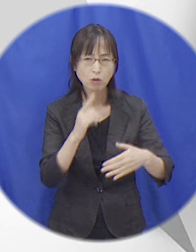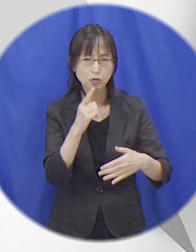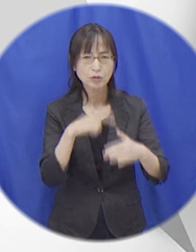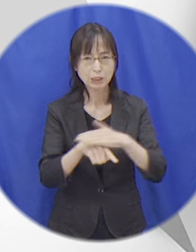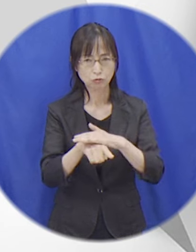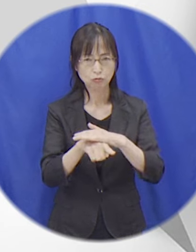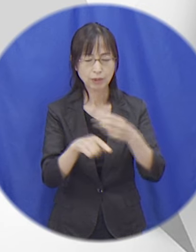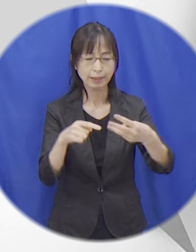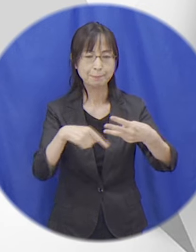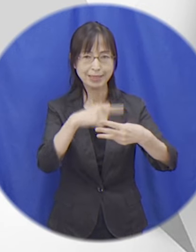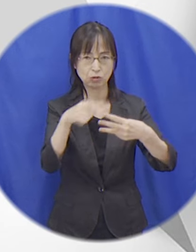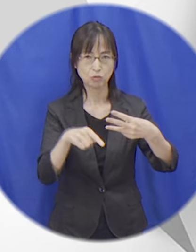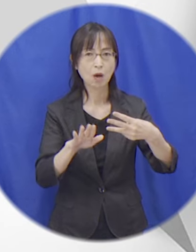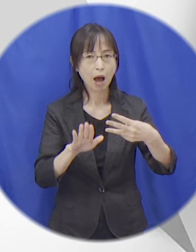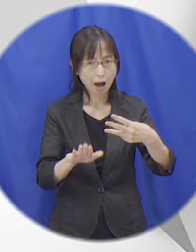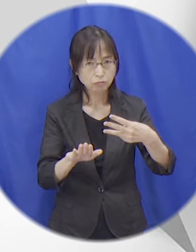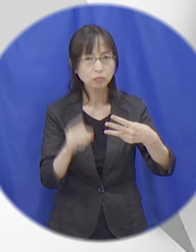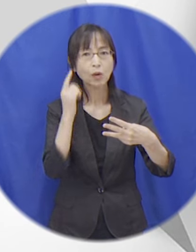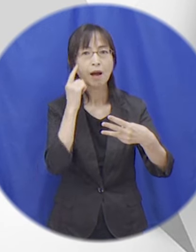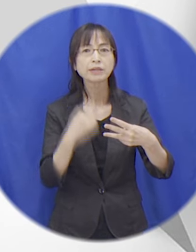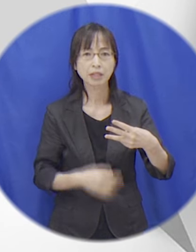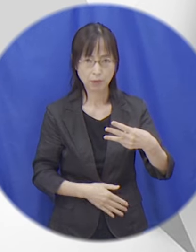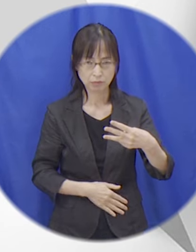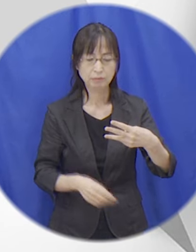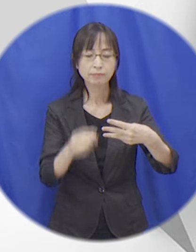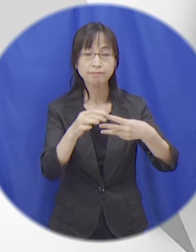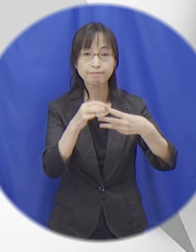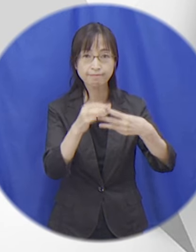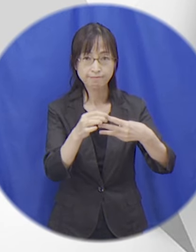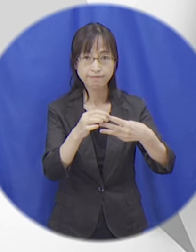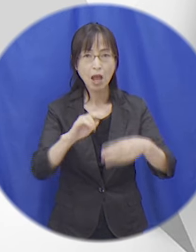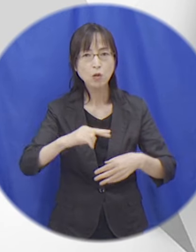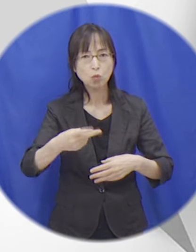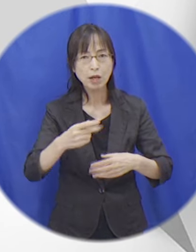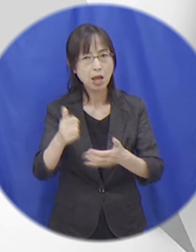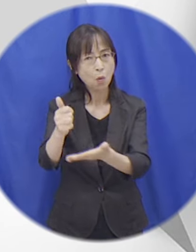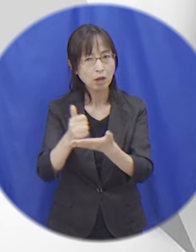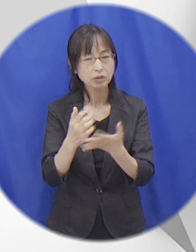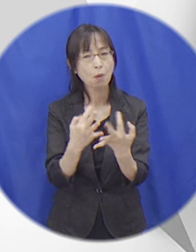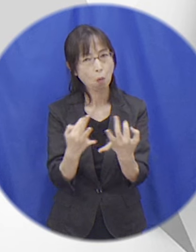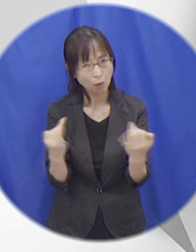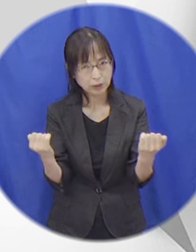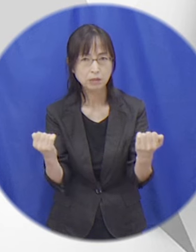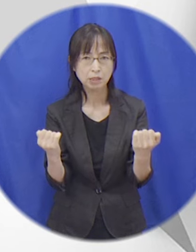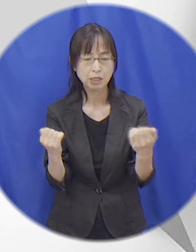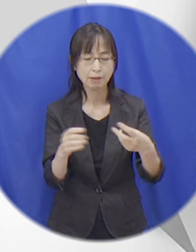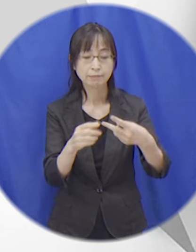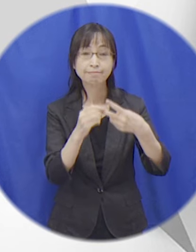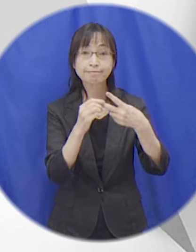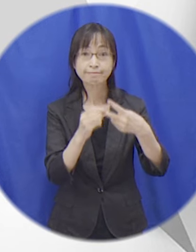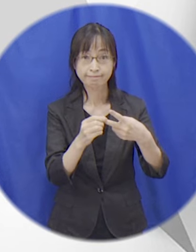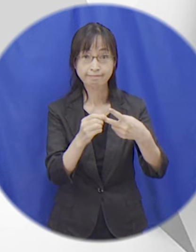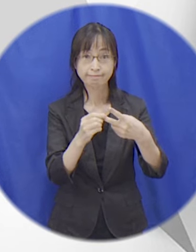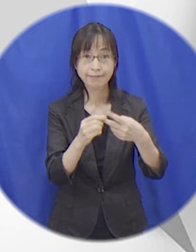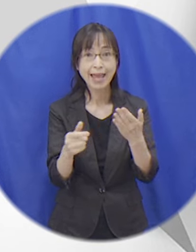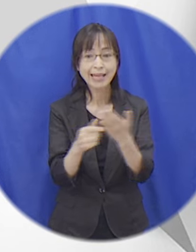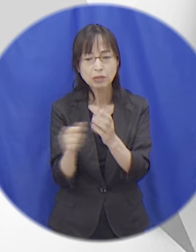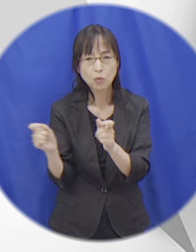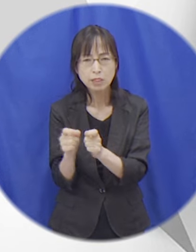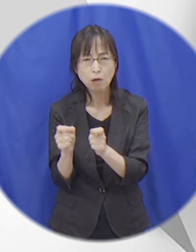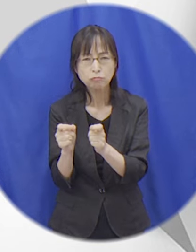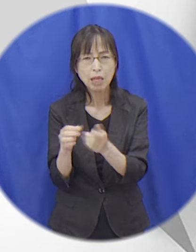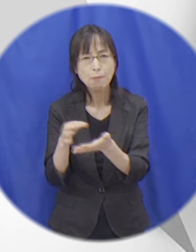大きく3つあると考えています。 はい、 で1つが乗り換え客が多い、2つ目が駅周近辺